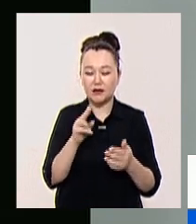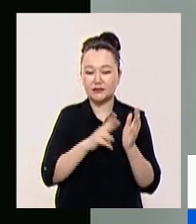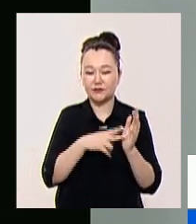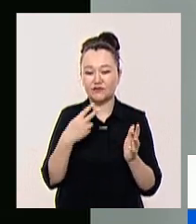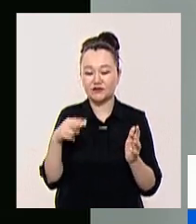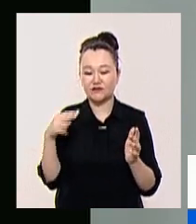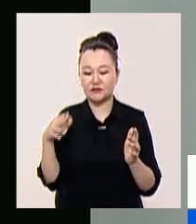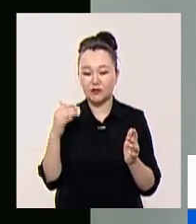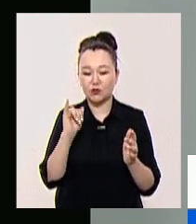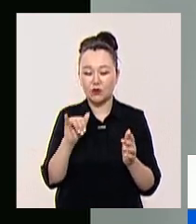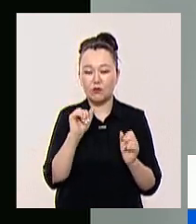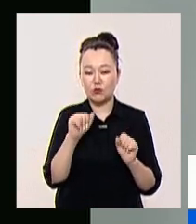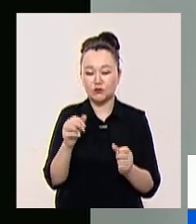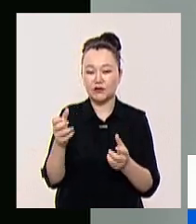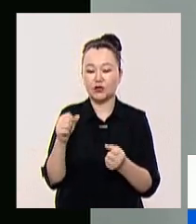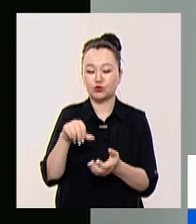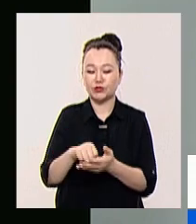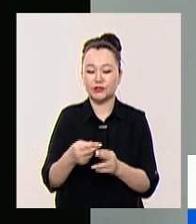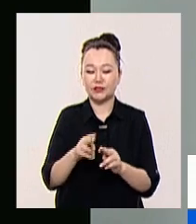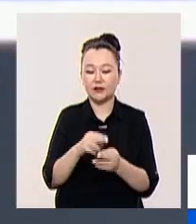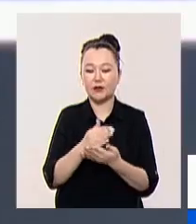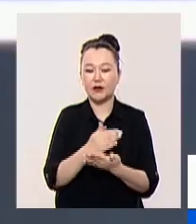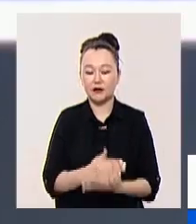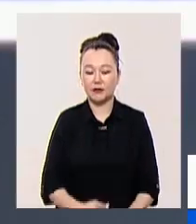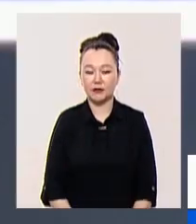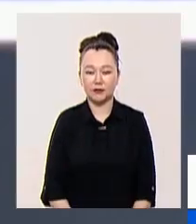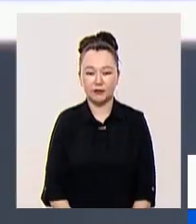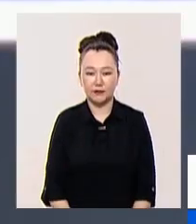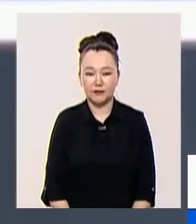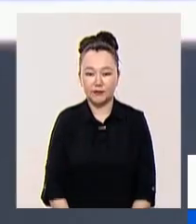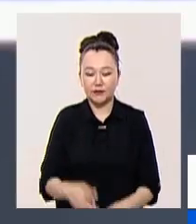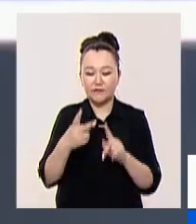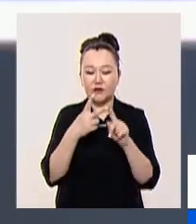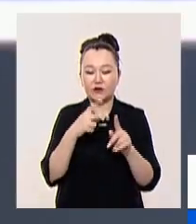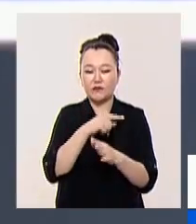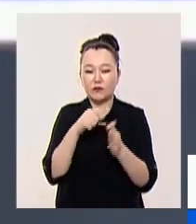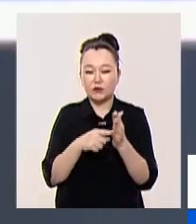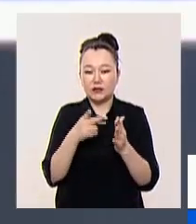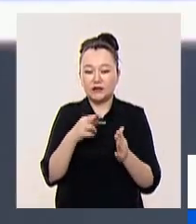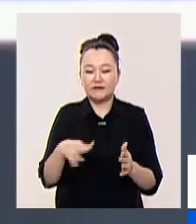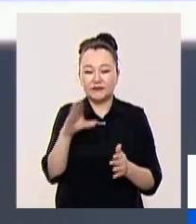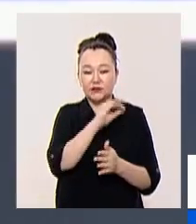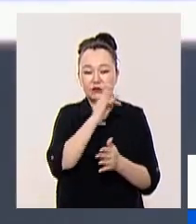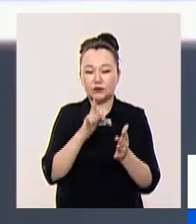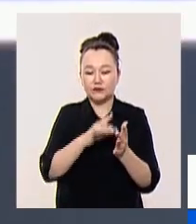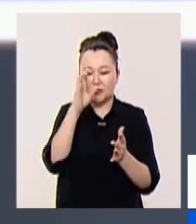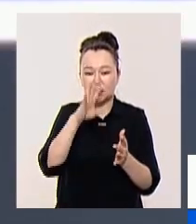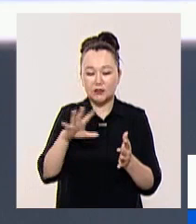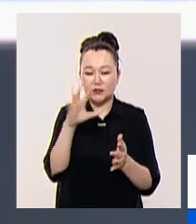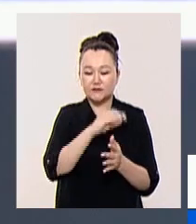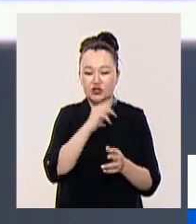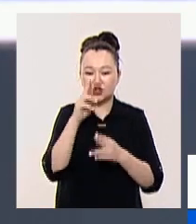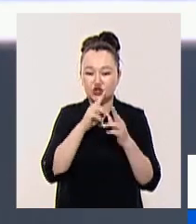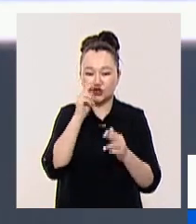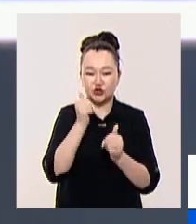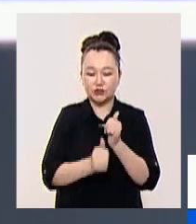То есть Эльвира Рамазановна может принять участие в данных программах. Второй вопрос актуален для всех городов страны. Наши граждане часто